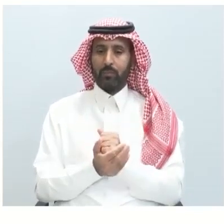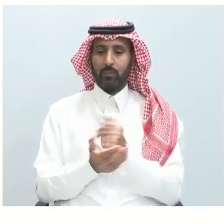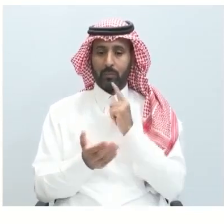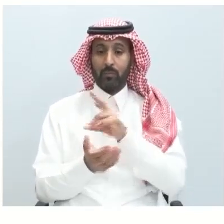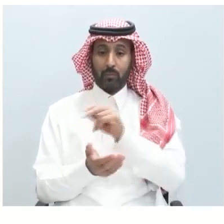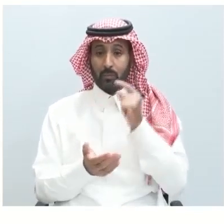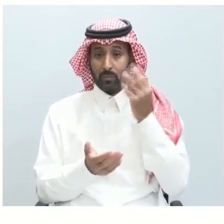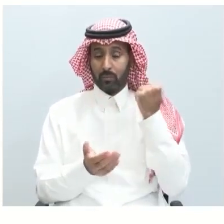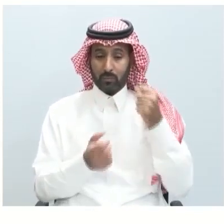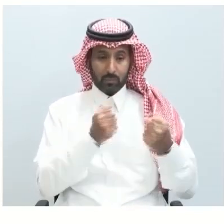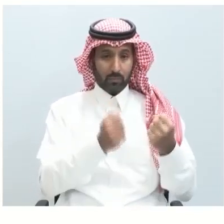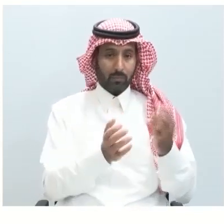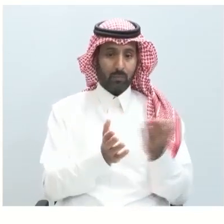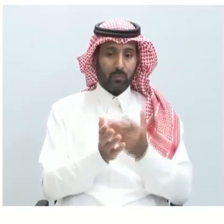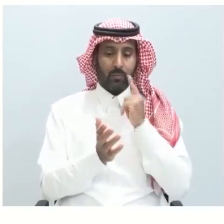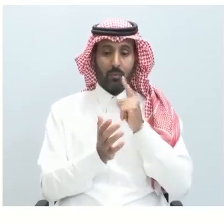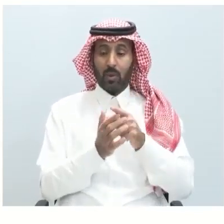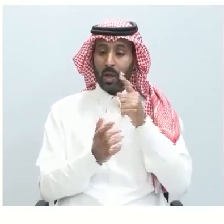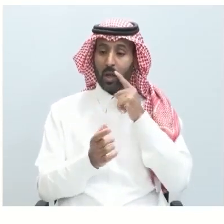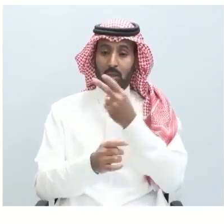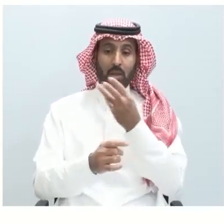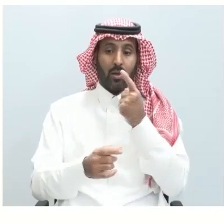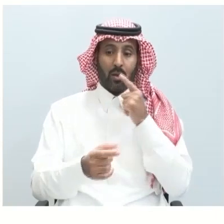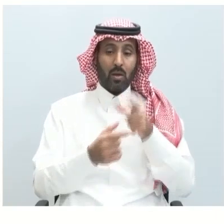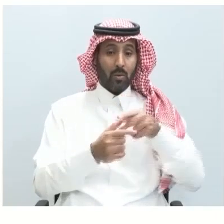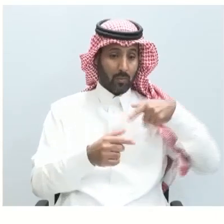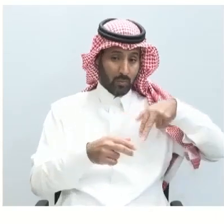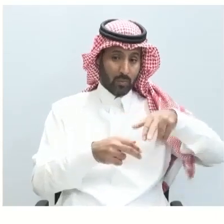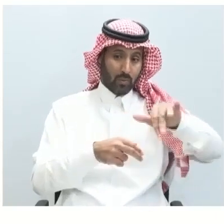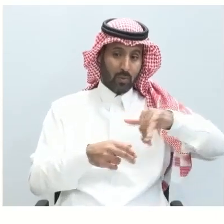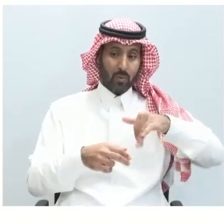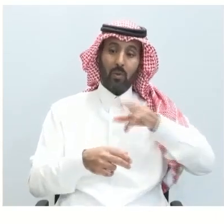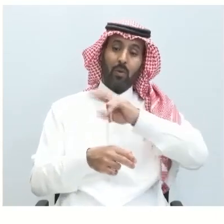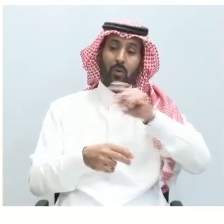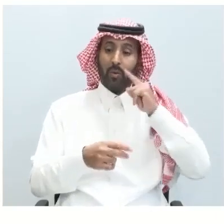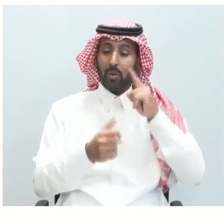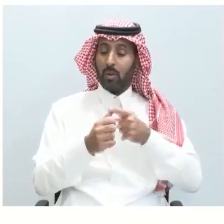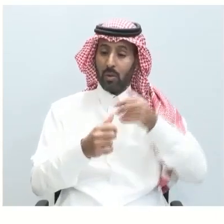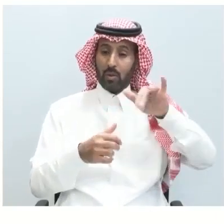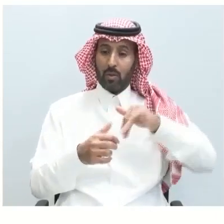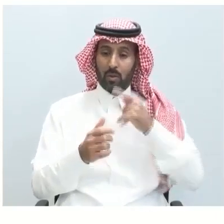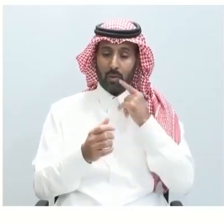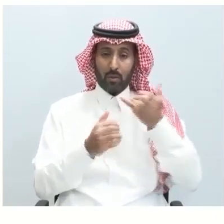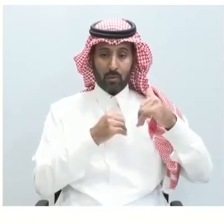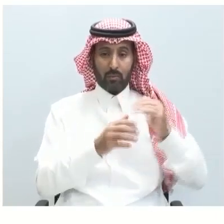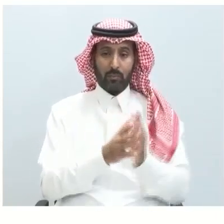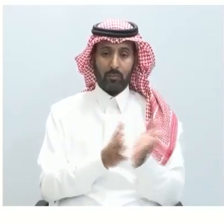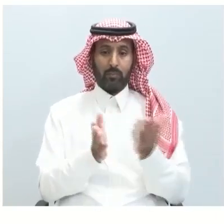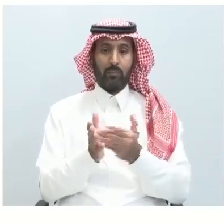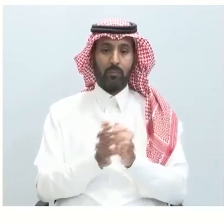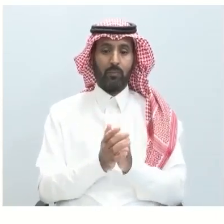بنفس طريقه السيارات اذا كان عدد الاشخاص الذي يمرون ذهابا سساوي لعدد الاشخاص الذين يمرون